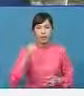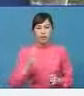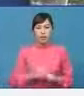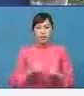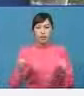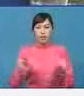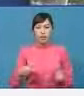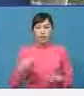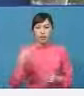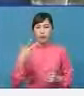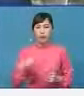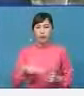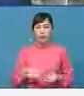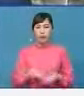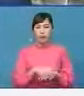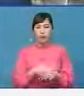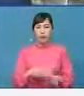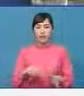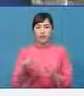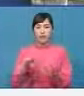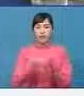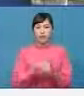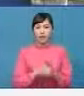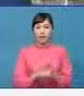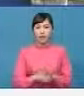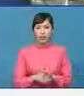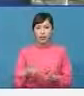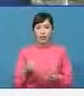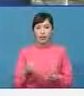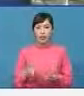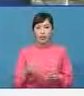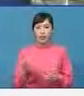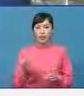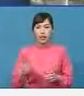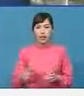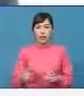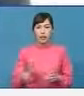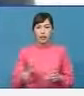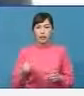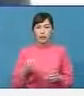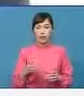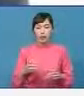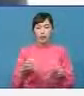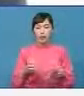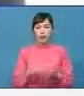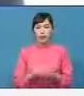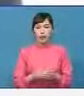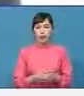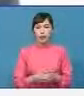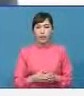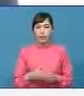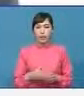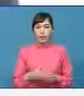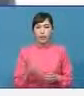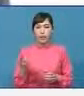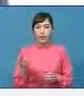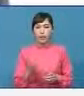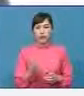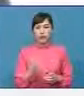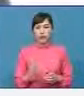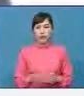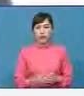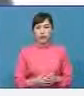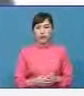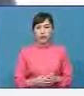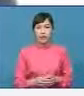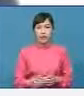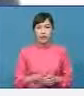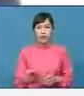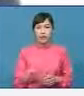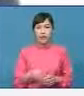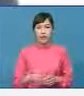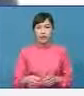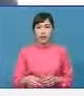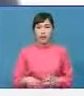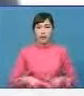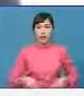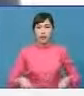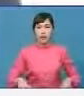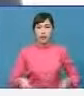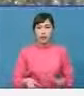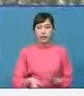қосу үшін бір адам немесе бір топтың ғана жұмыс істеуі жеткіліксіз. Жалғыздың аты жаяудың шаңы шықпайды. Сонымен қатар облыстық мәслихаттың